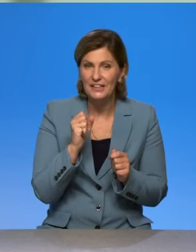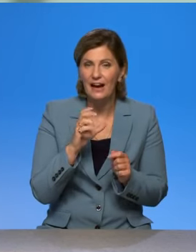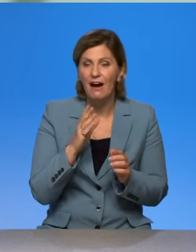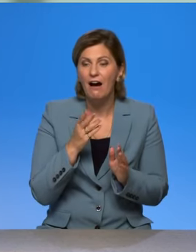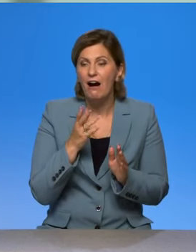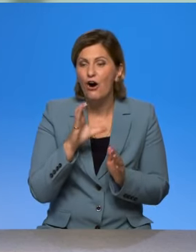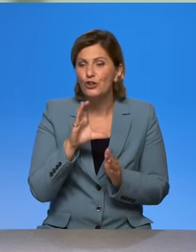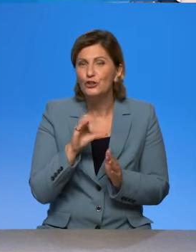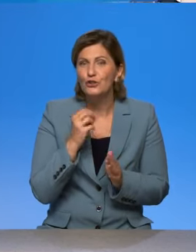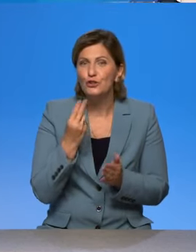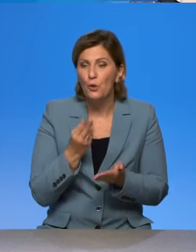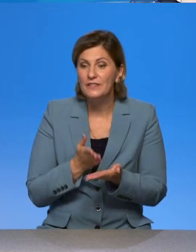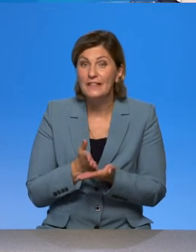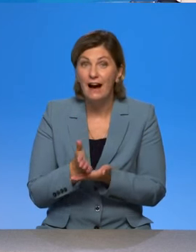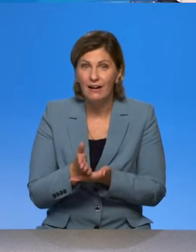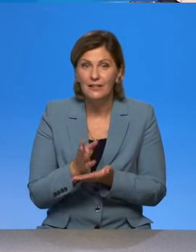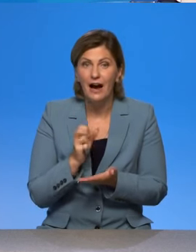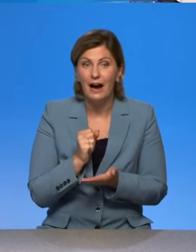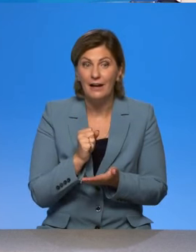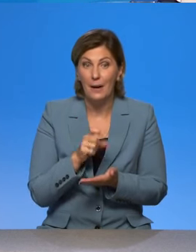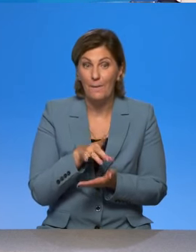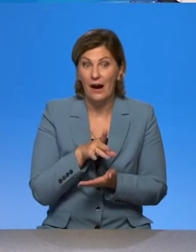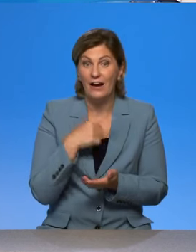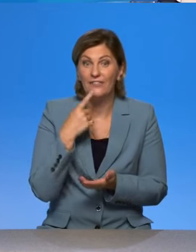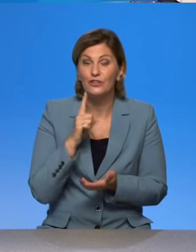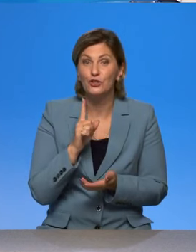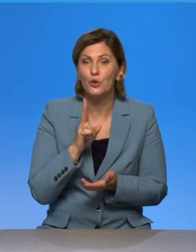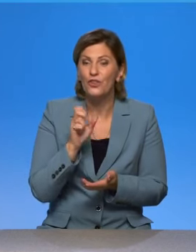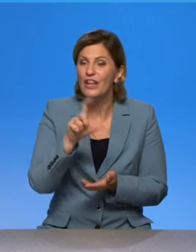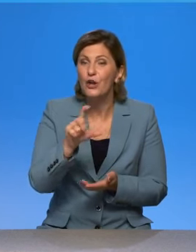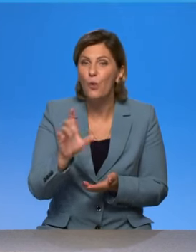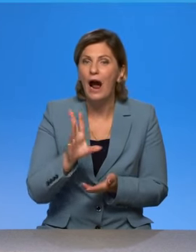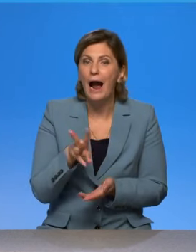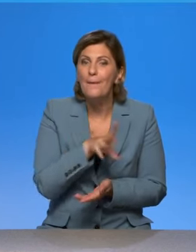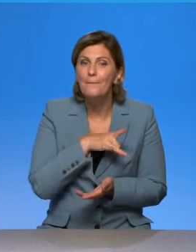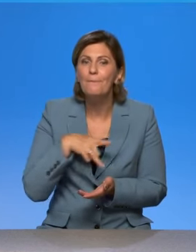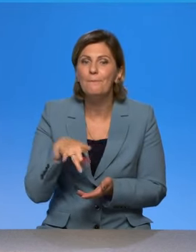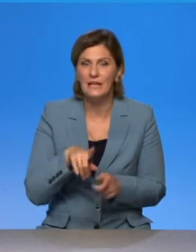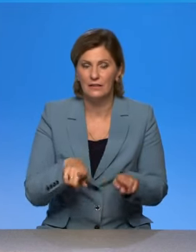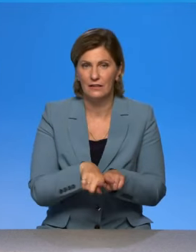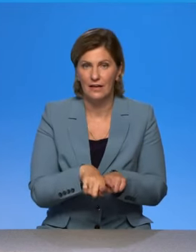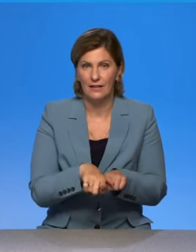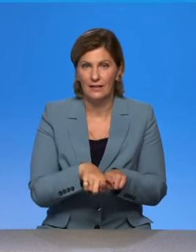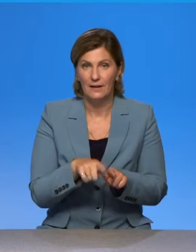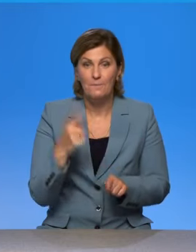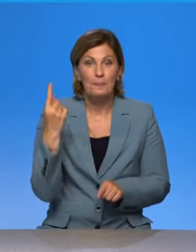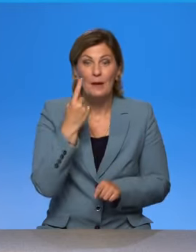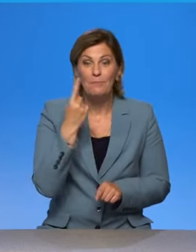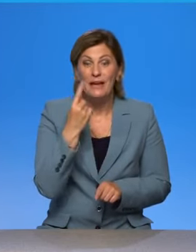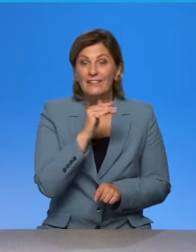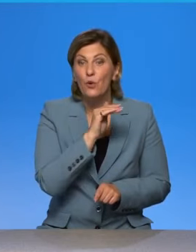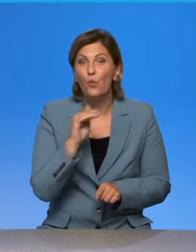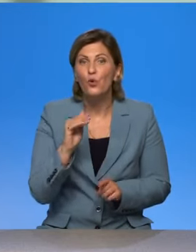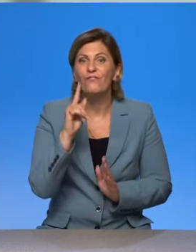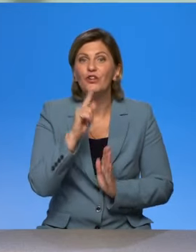они рефлексируют по отношению к себе. Мы стали такими. Понимаете, это очень важно, потому что один из первых уровней доверия, то, что мы